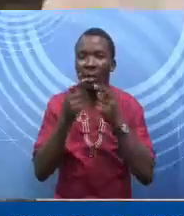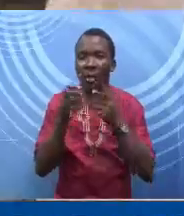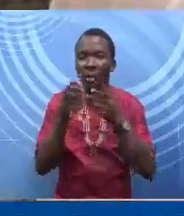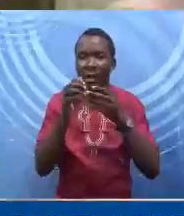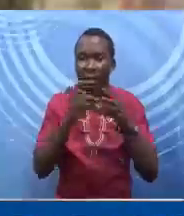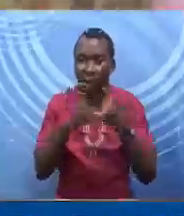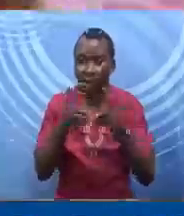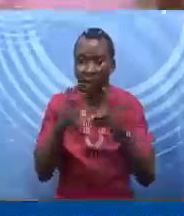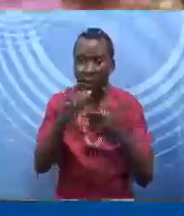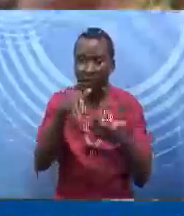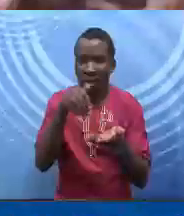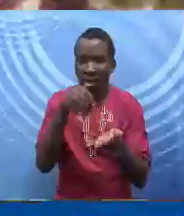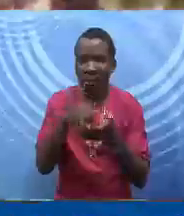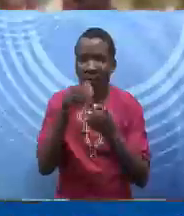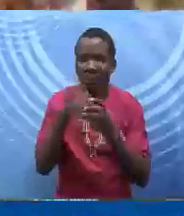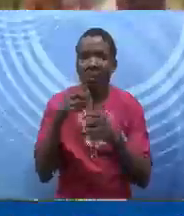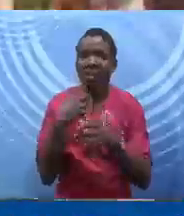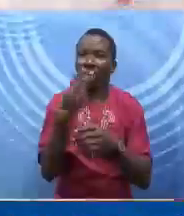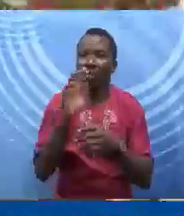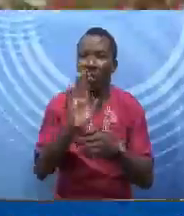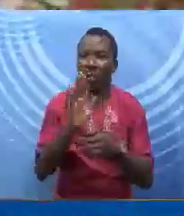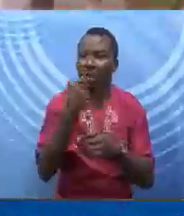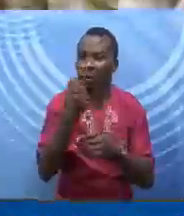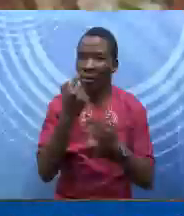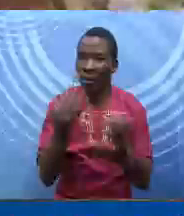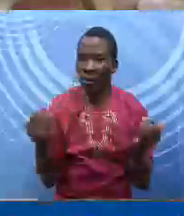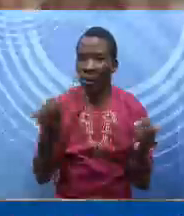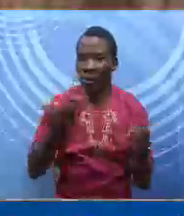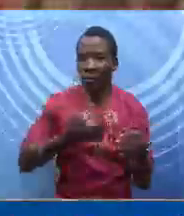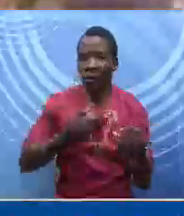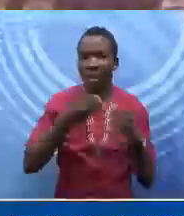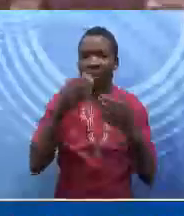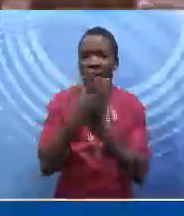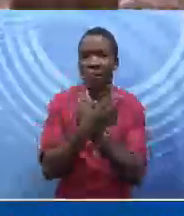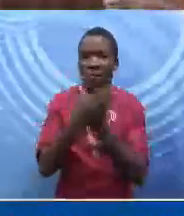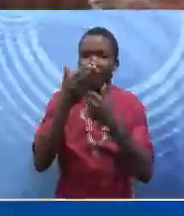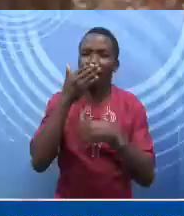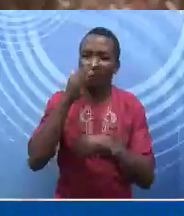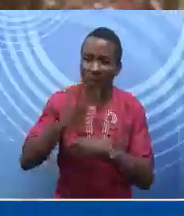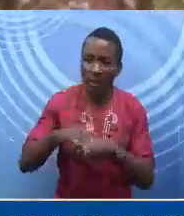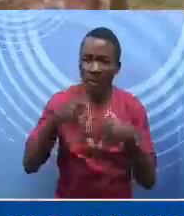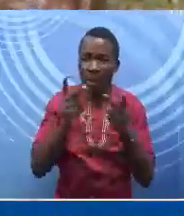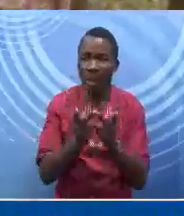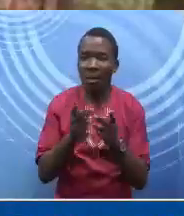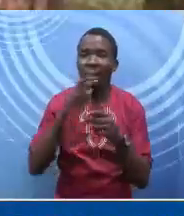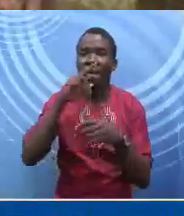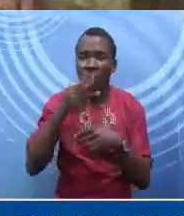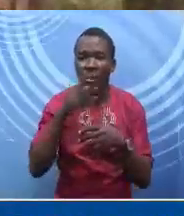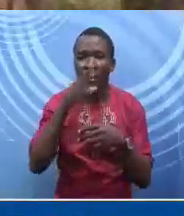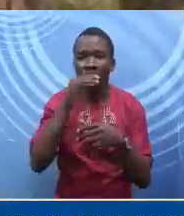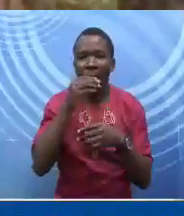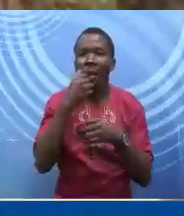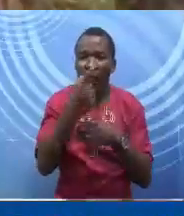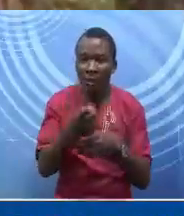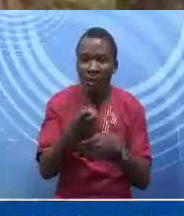cya Centre Marembo. Mu ijwi rye avuga ko aba bana ngo ahubwo bafite imico mibi, aho yadusubije muri aya magambo